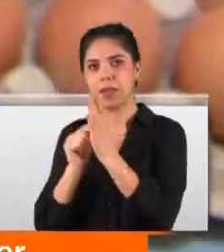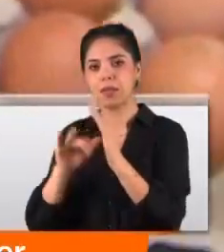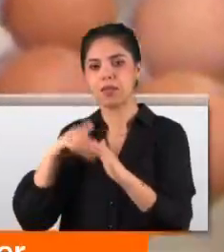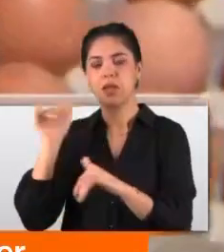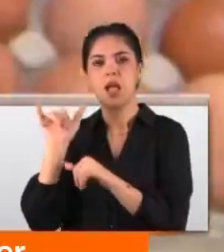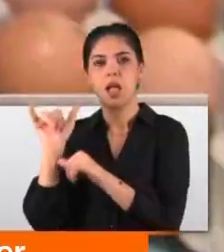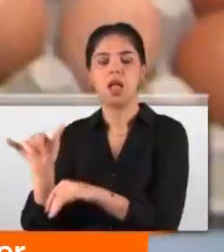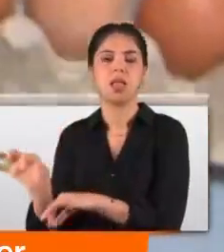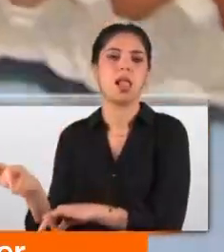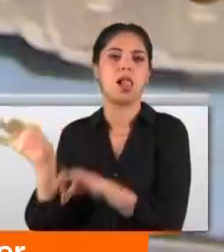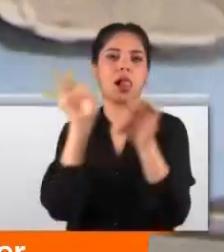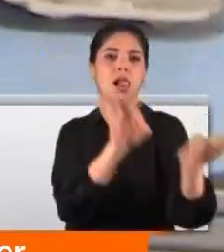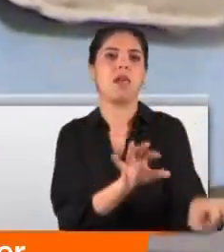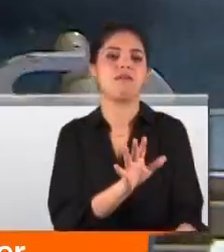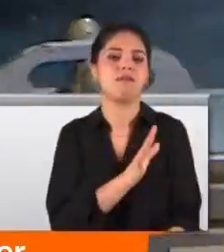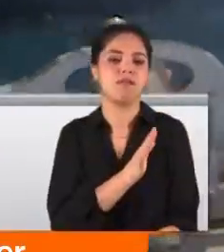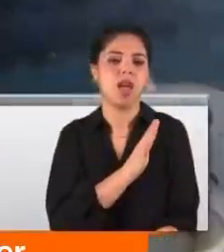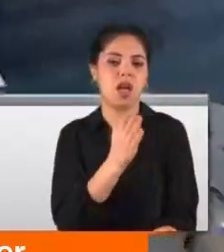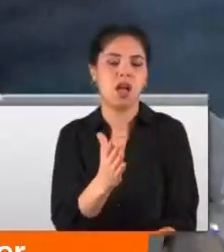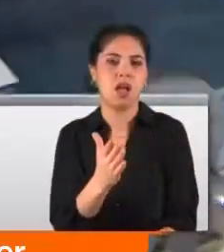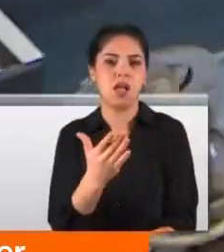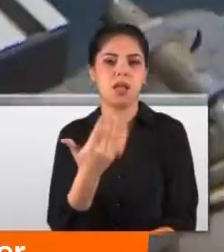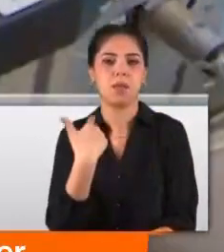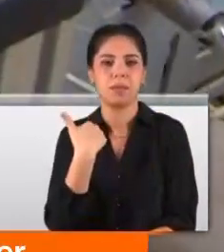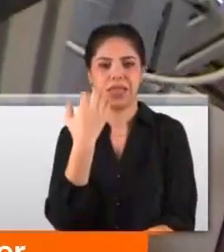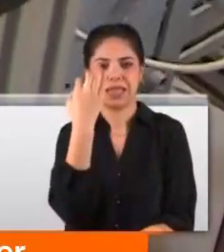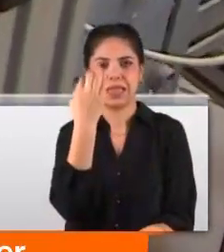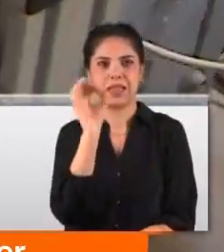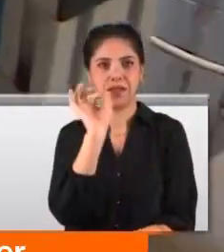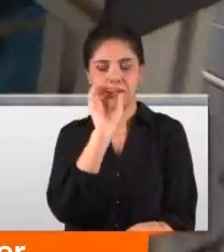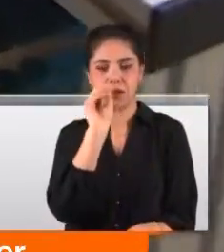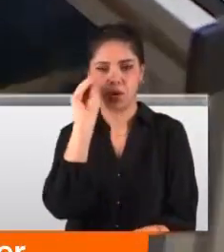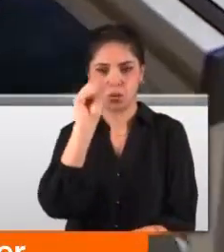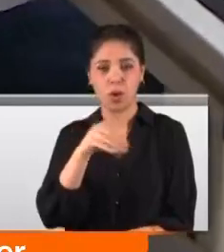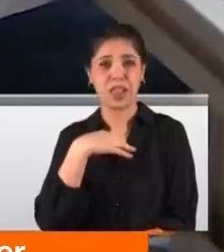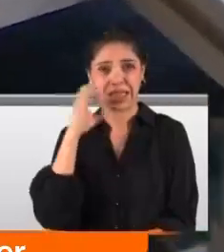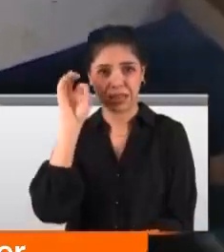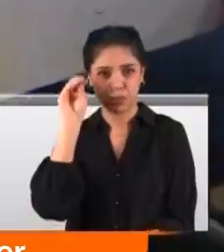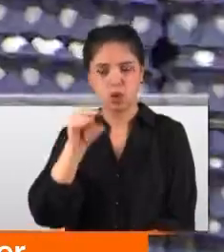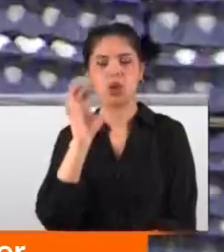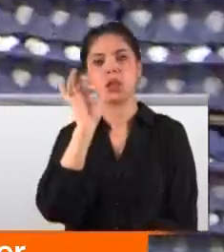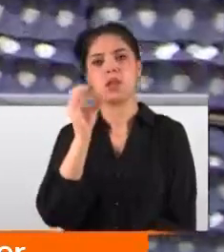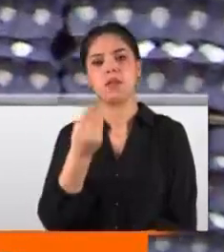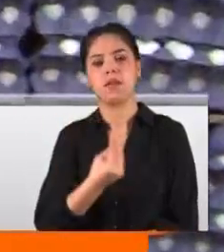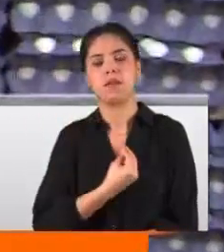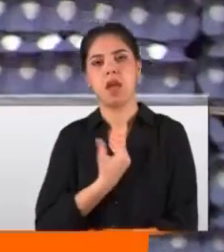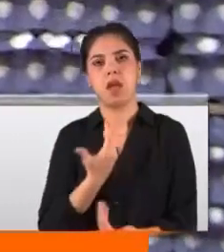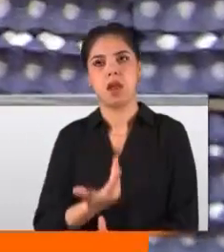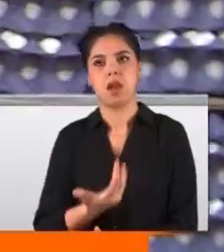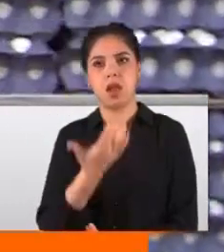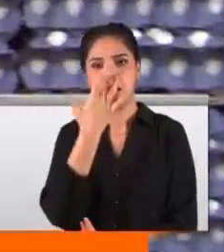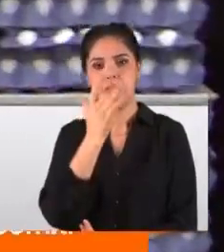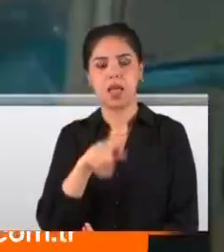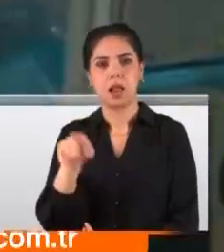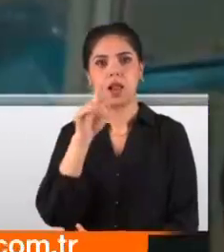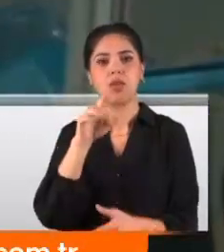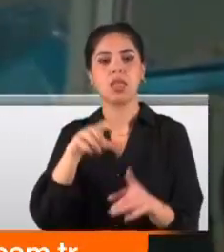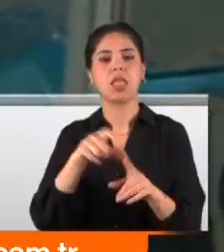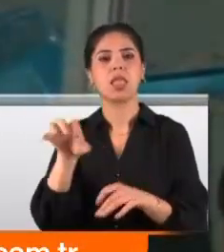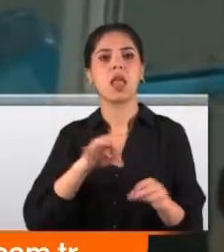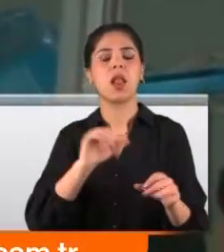o kod karşınıza çıkıyor. Biz buraya 0 bassak? Evet, 0 bassanız 0 olarak çıkar. Hileciler denetime yakalanmadan